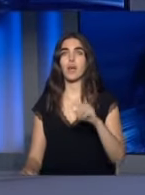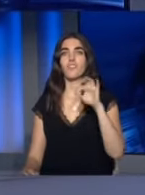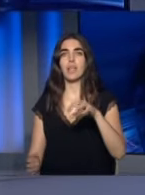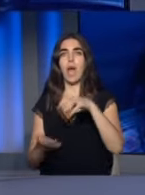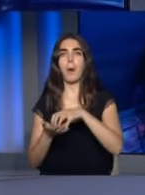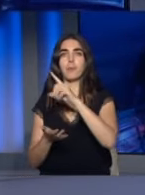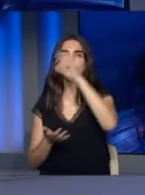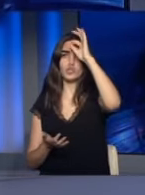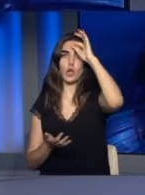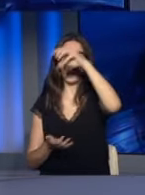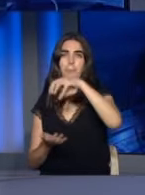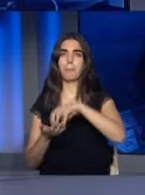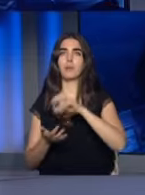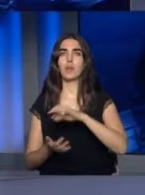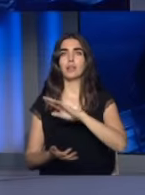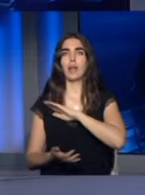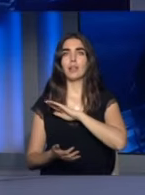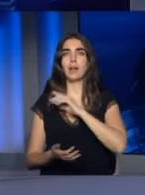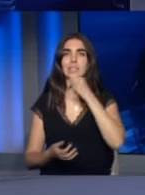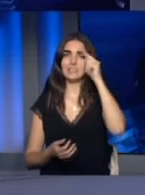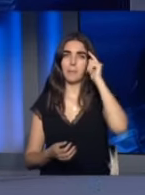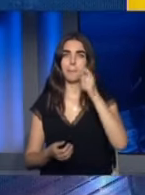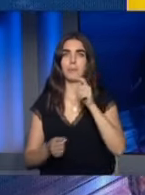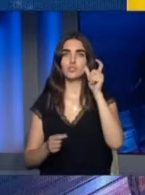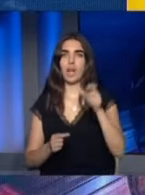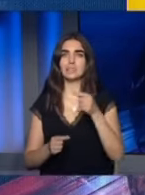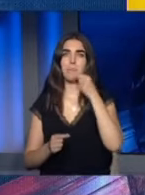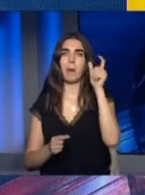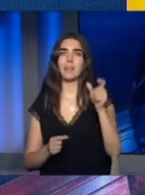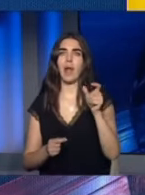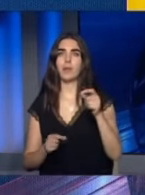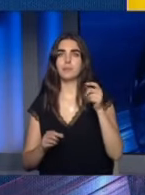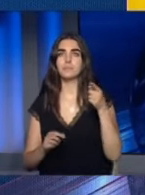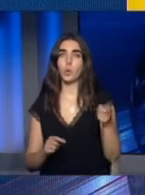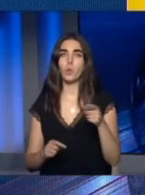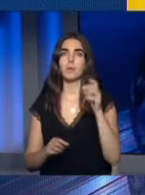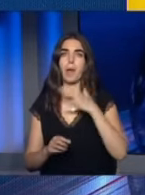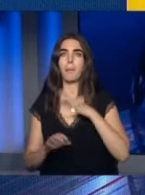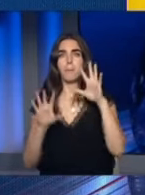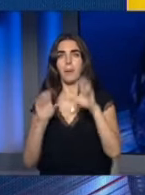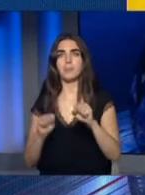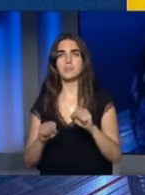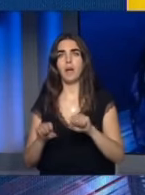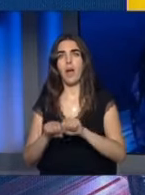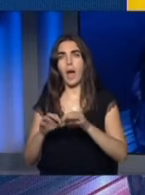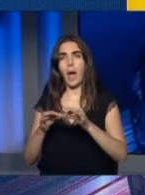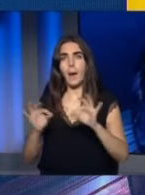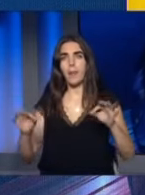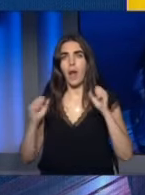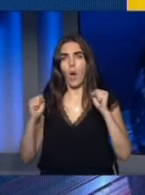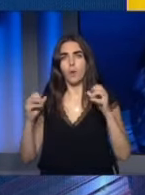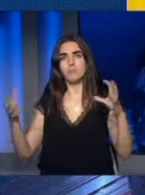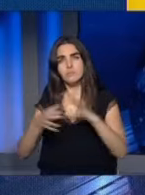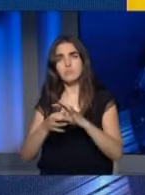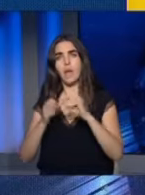حبوش الجنوبيه رئيس كتله الوفاء للمقاومه النائب محمد رعد ر راى اننا في موقع من يمسك بحبل